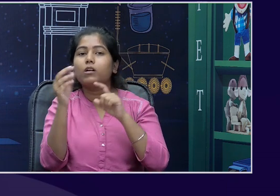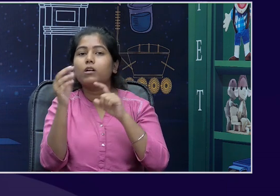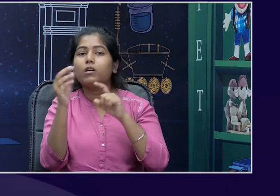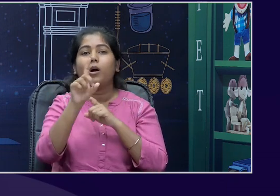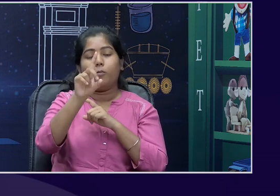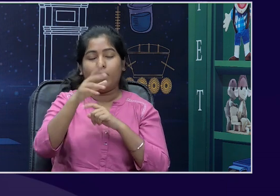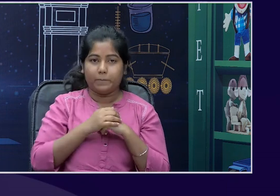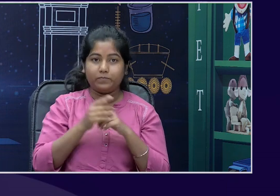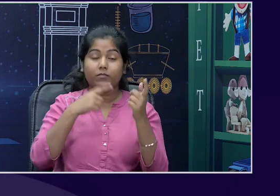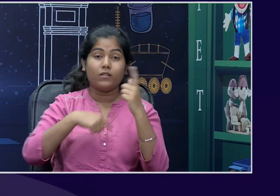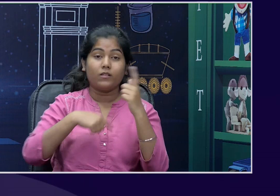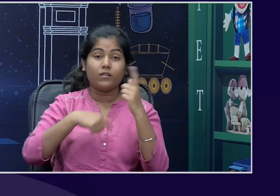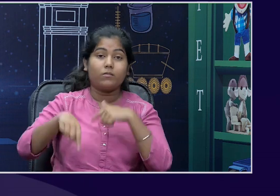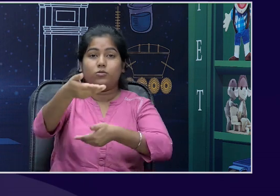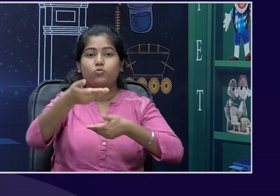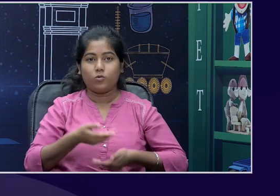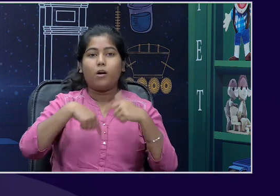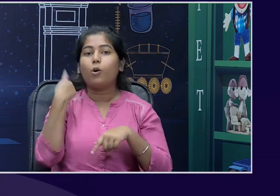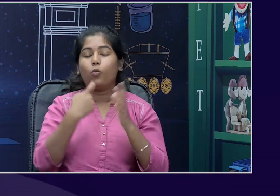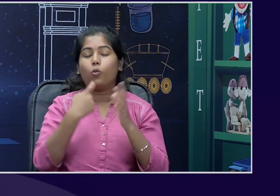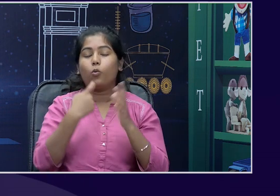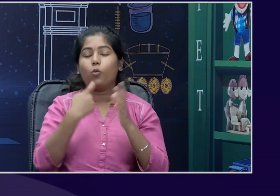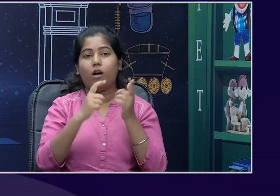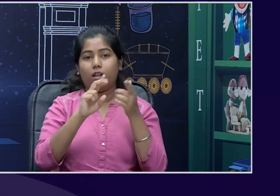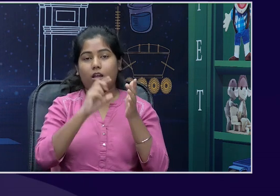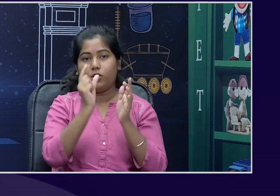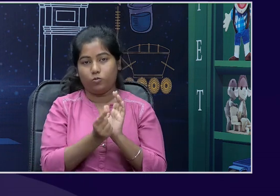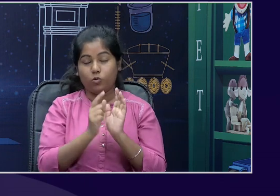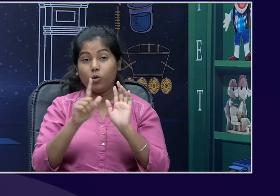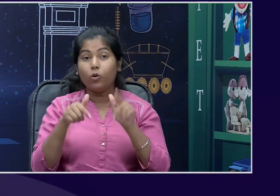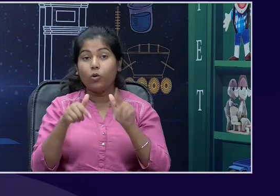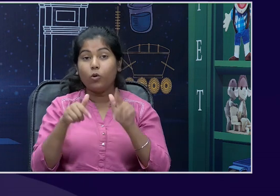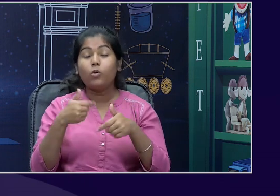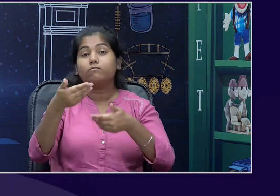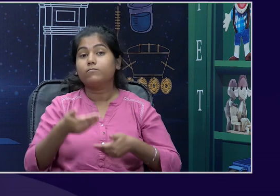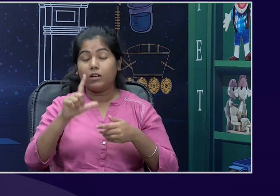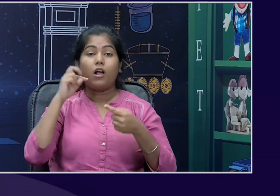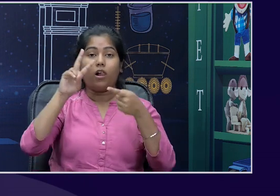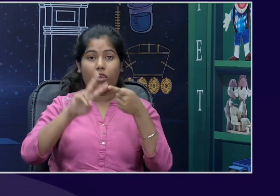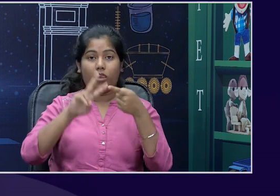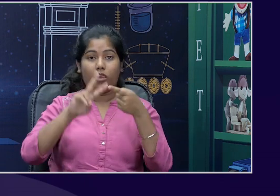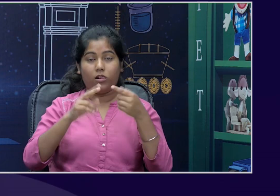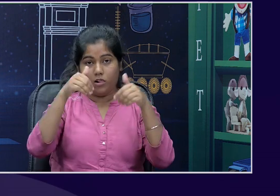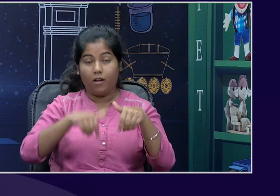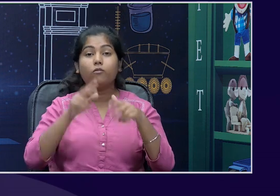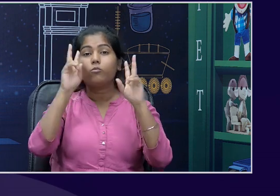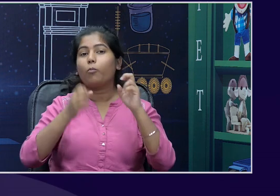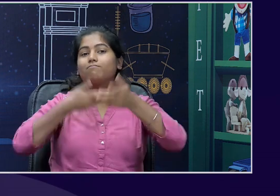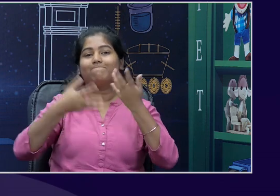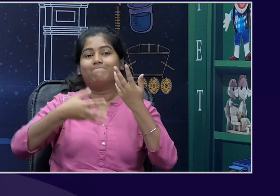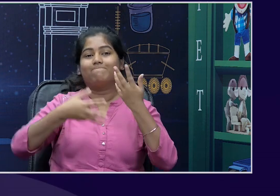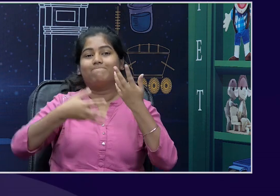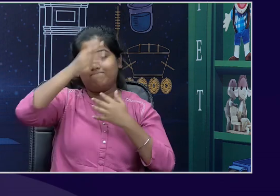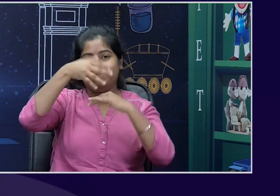हैं। आप सभी का स्वागत करती हूं मैं रेणु भट्ट अपने इस लाइव फोन इन प्रोग्राम में, जो कि हम लेकर आए हैं टीचिंग लर्निंग इंटरवेंशन फॉर